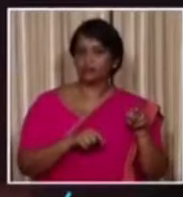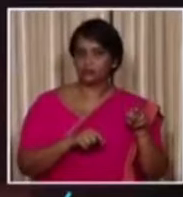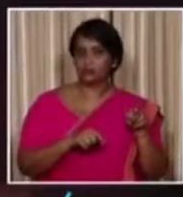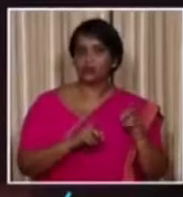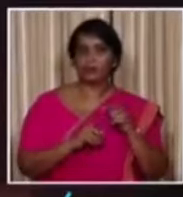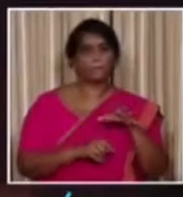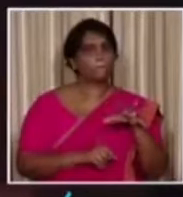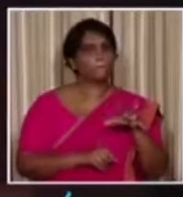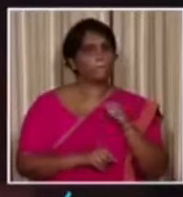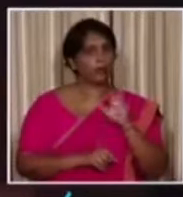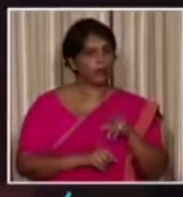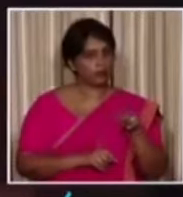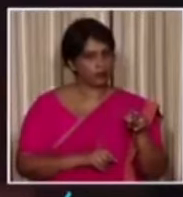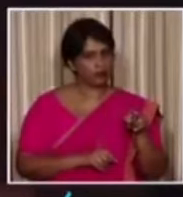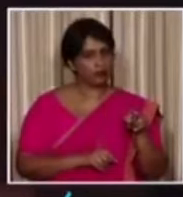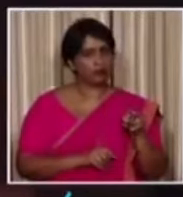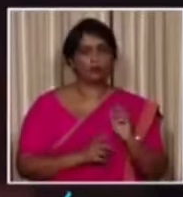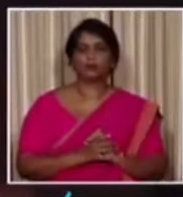පාවිච්චි කරා